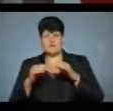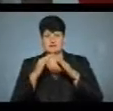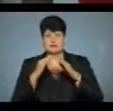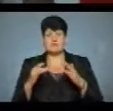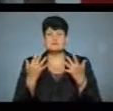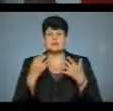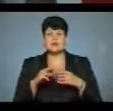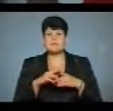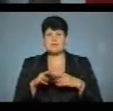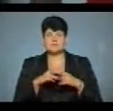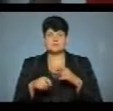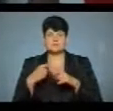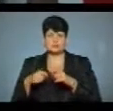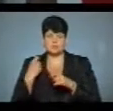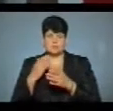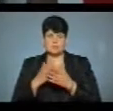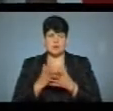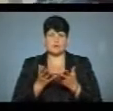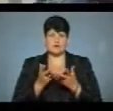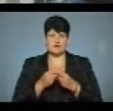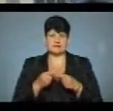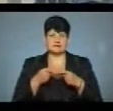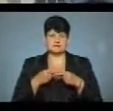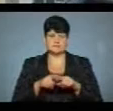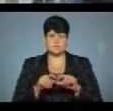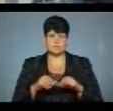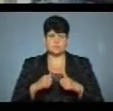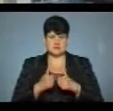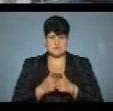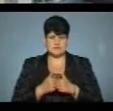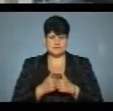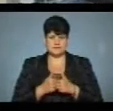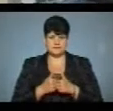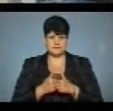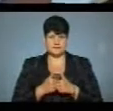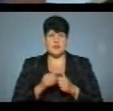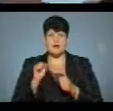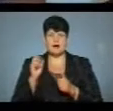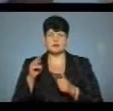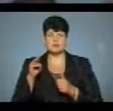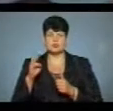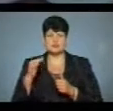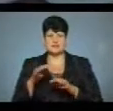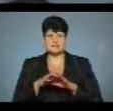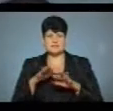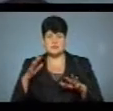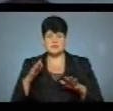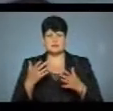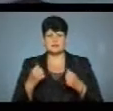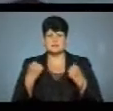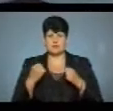має підрахувати техногенна комісія. Знято дах над актовим залом і спортзалом, а також